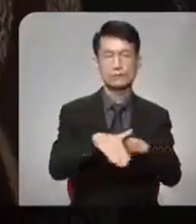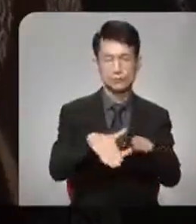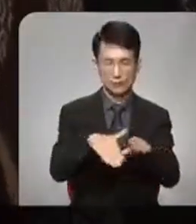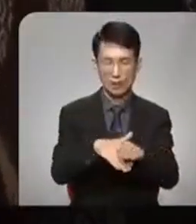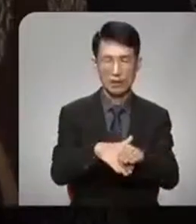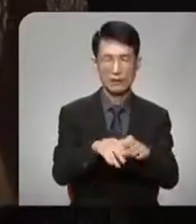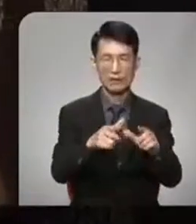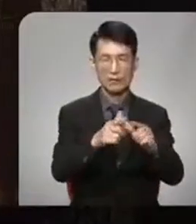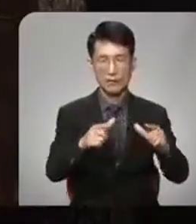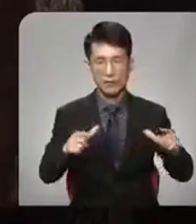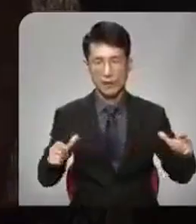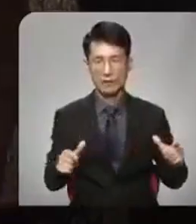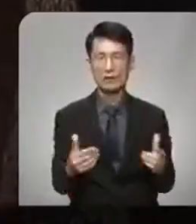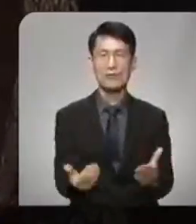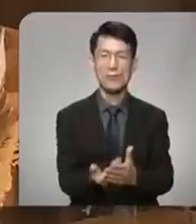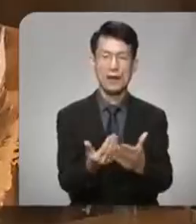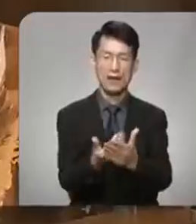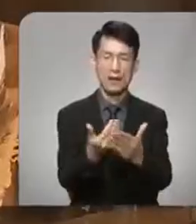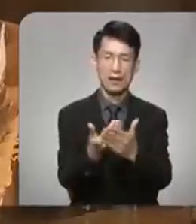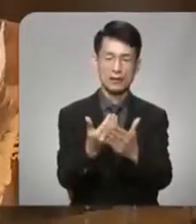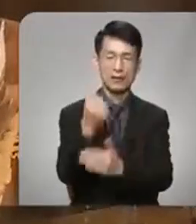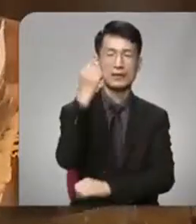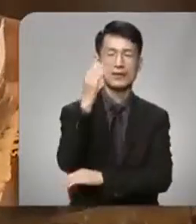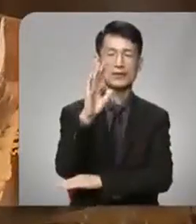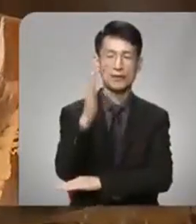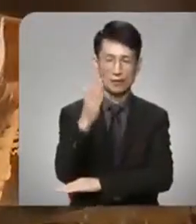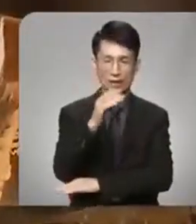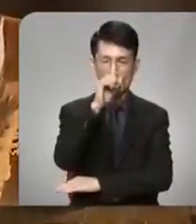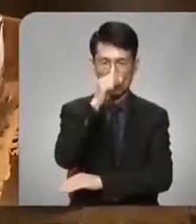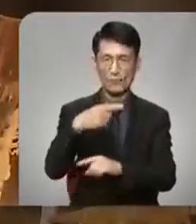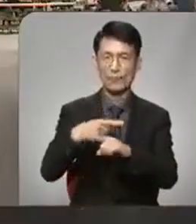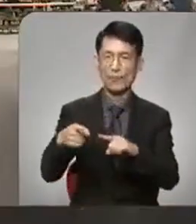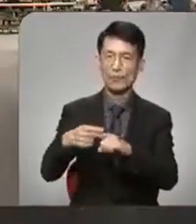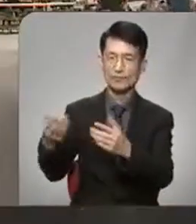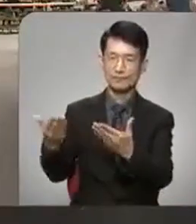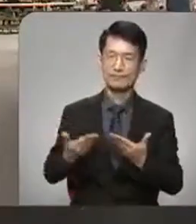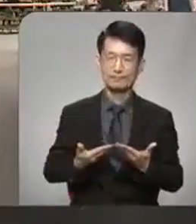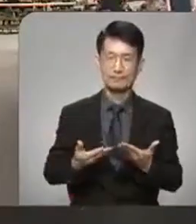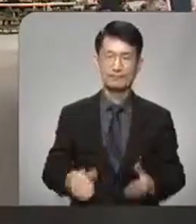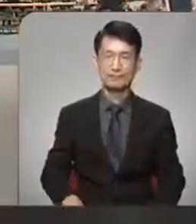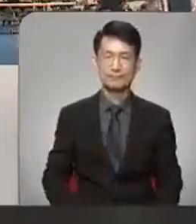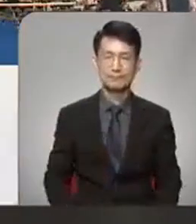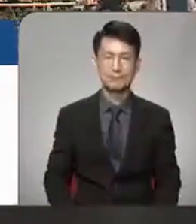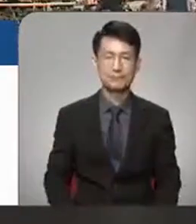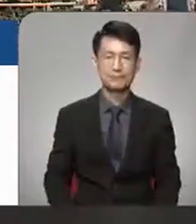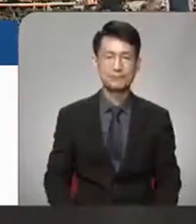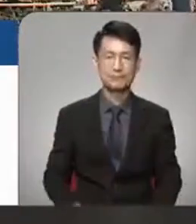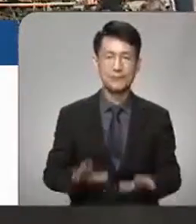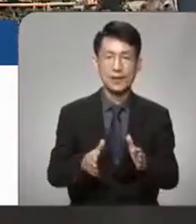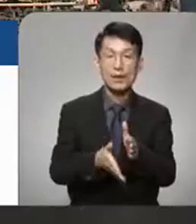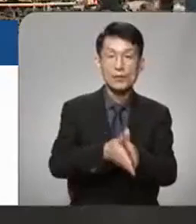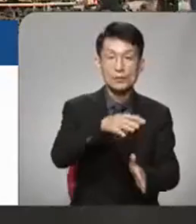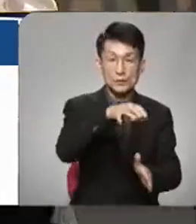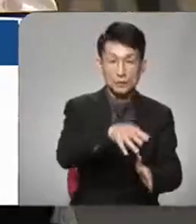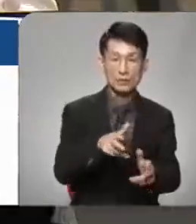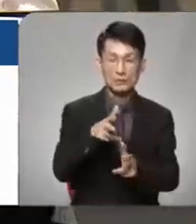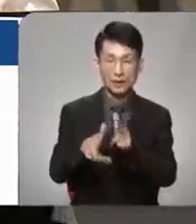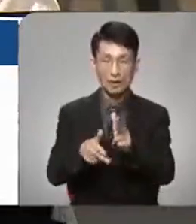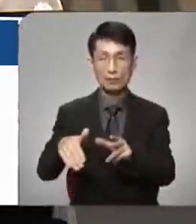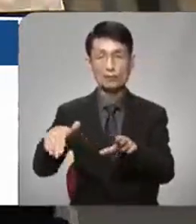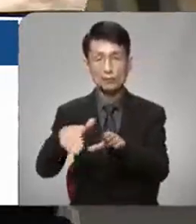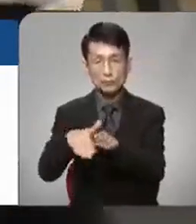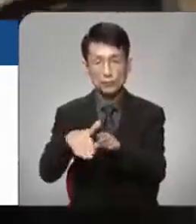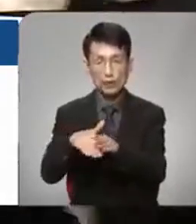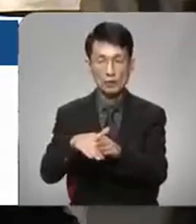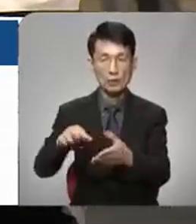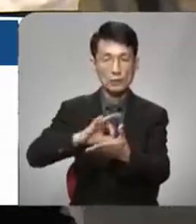산업으로 발전시켜 나가고 있다며 강릉시에 좋은 평가를 내렸습니다. 도시 차원에서 사업적으로 아니면은 그 문화적으로 활용을